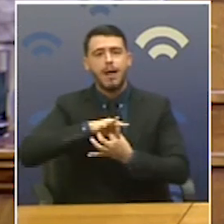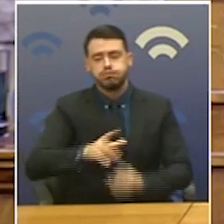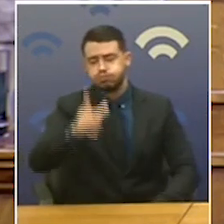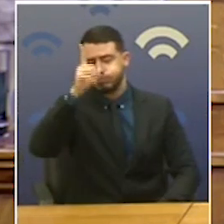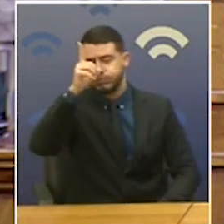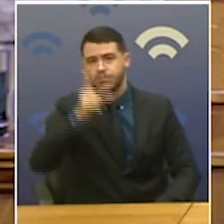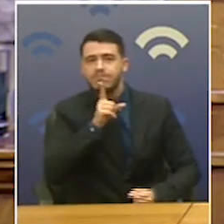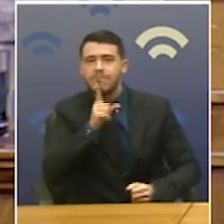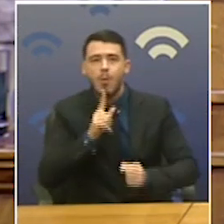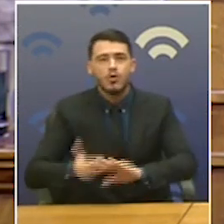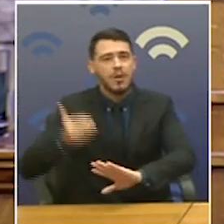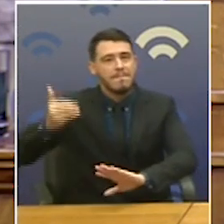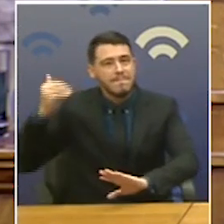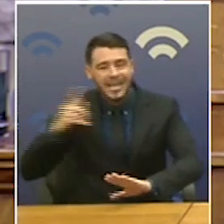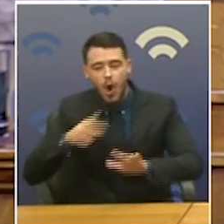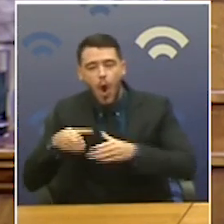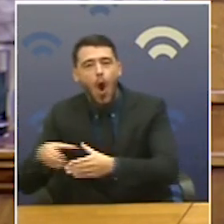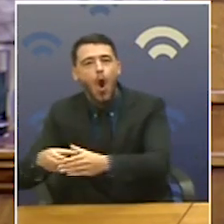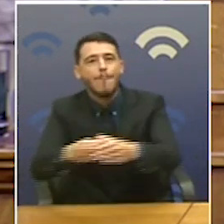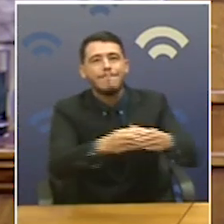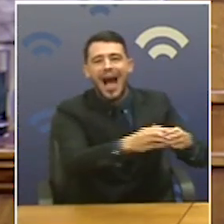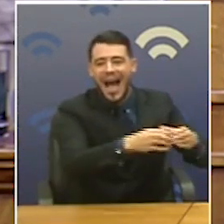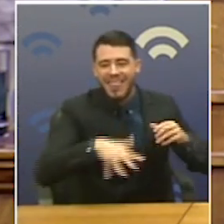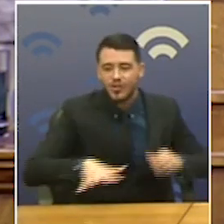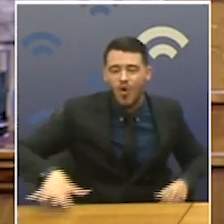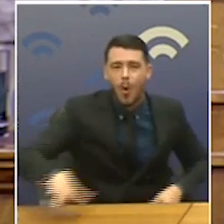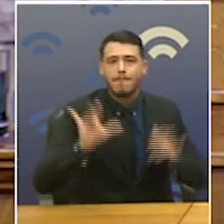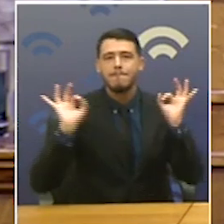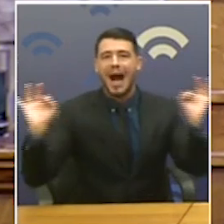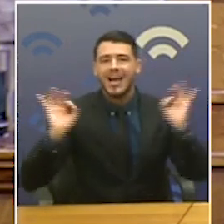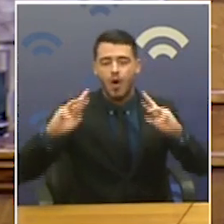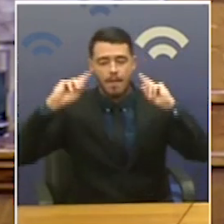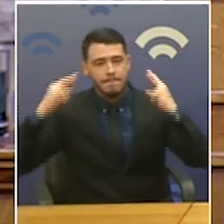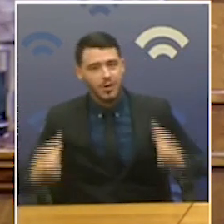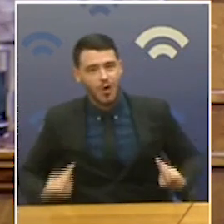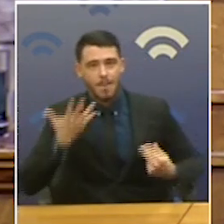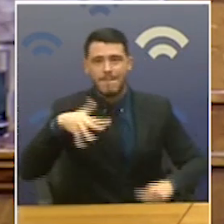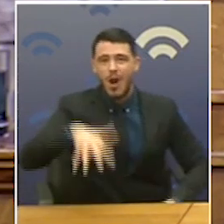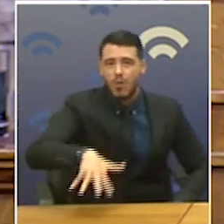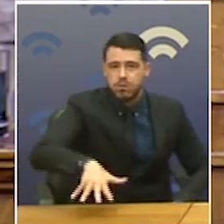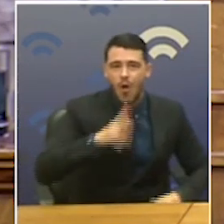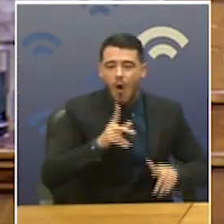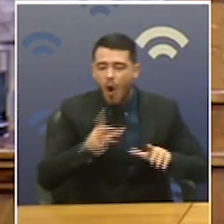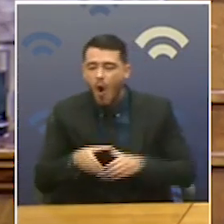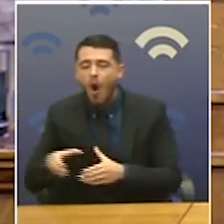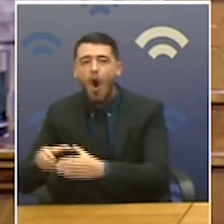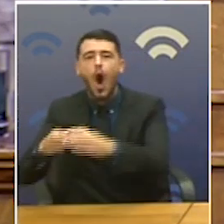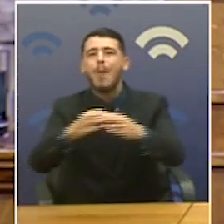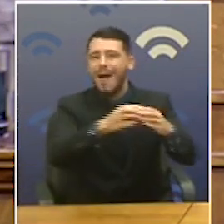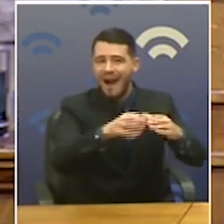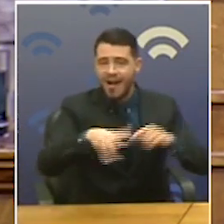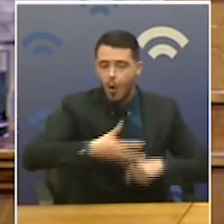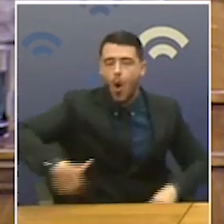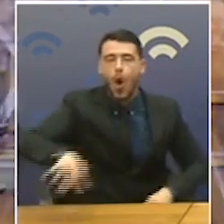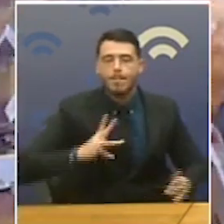Μωραΐτες, Νησιώτες, Αρβανίτες, Φαναριώτες, Μακεδόνες, Ιππυρώτες βρέθηκαν μαζί με όλους τους Έλληνες εντός και εκτός τους